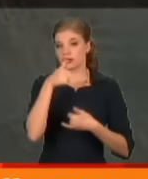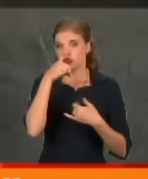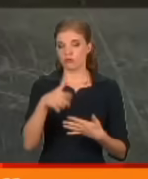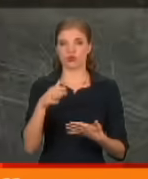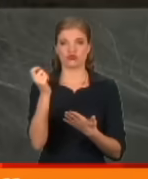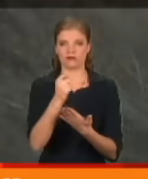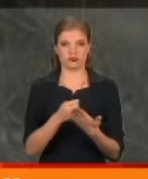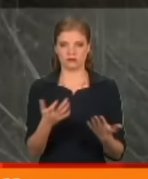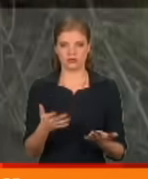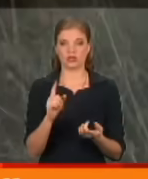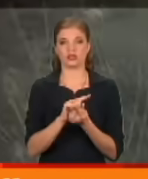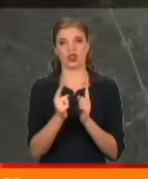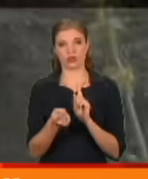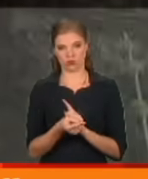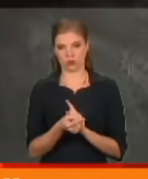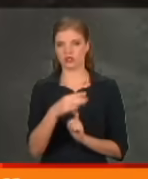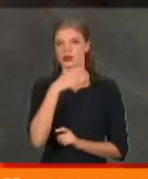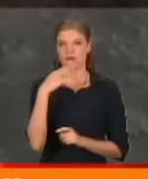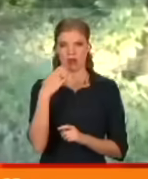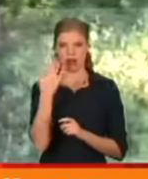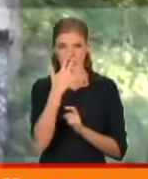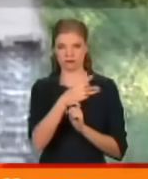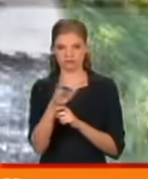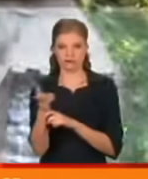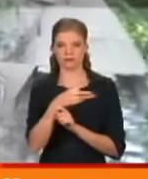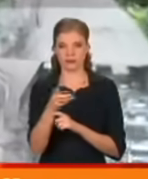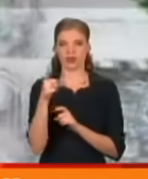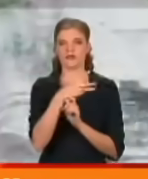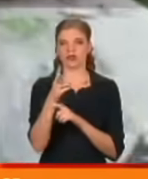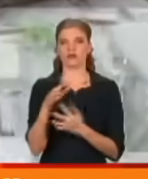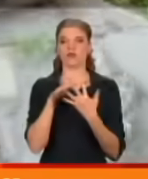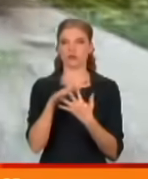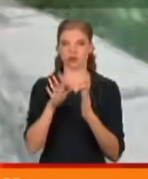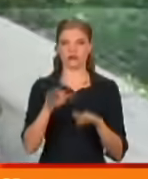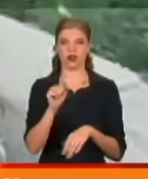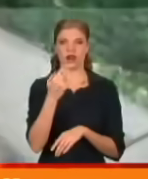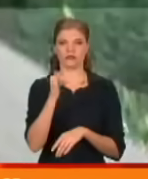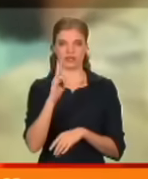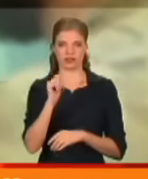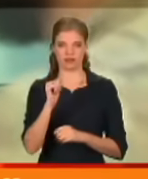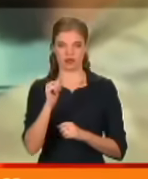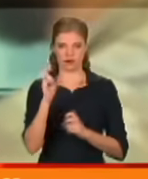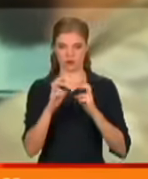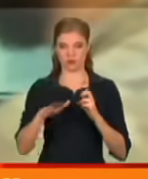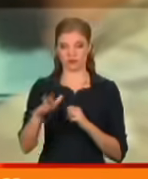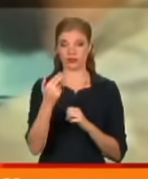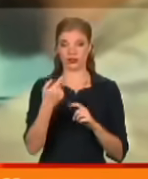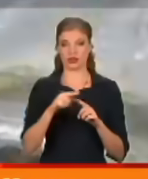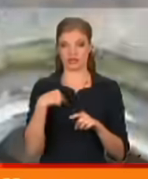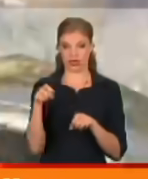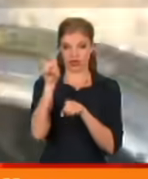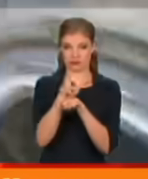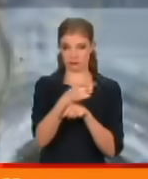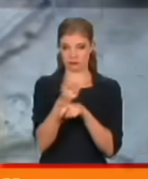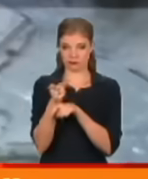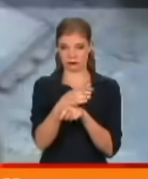там писати картин, натомість багато фільмує. Ось назнімав боїв на Авдіївській промці. Да, це я на башні сиджу.